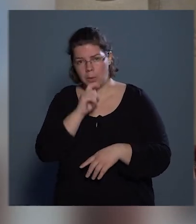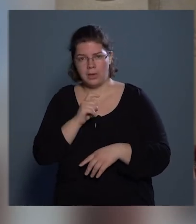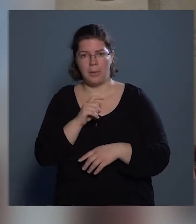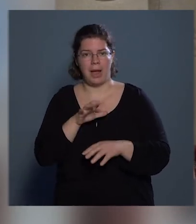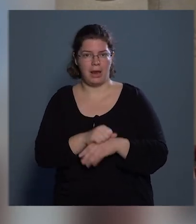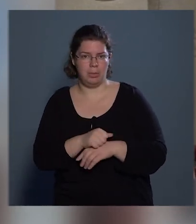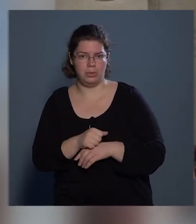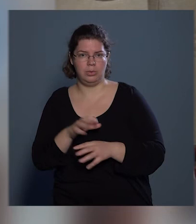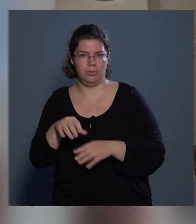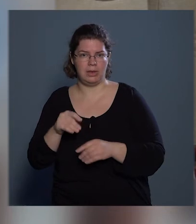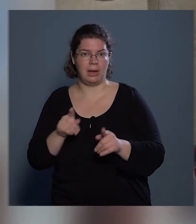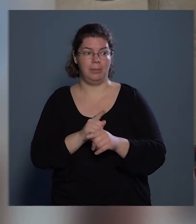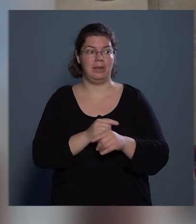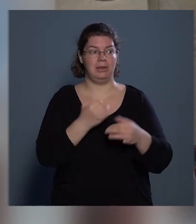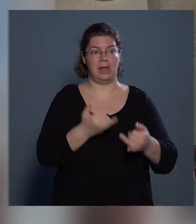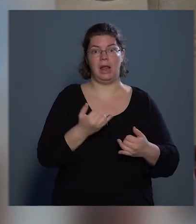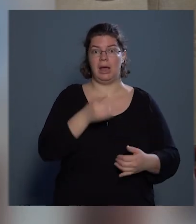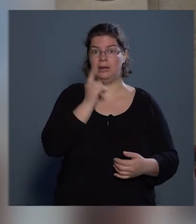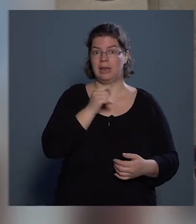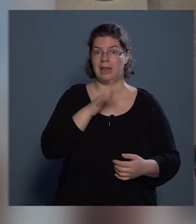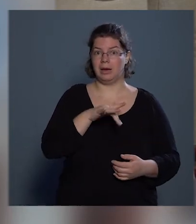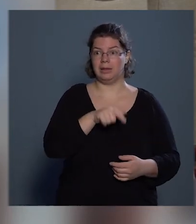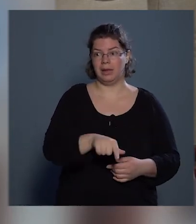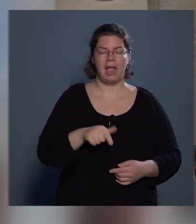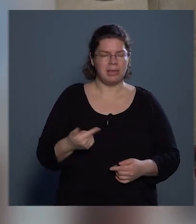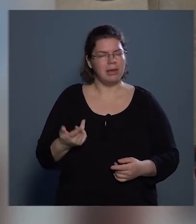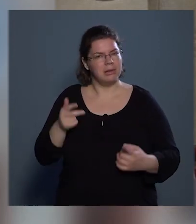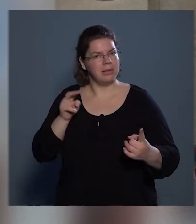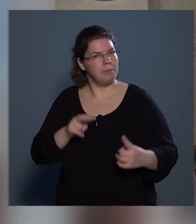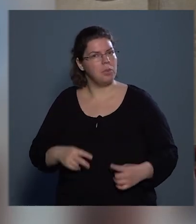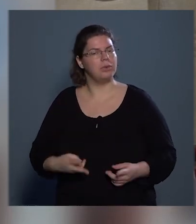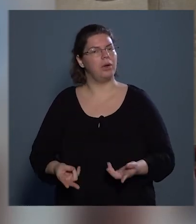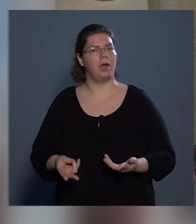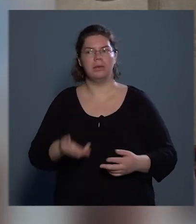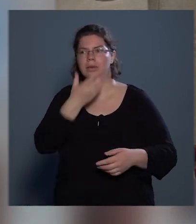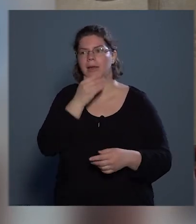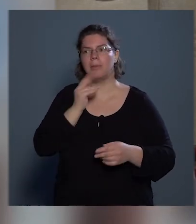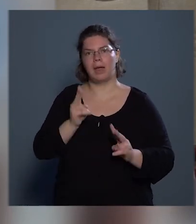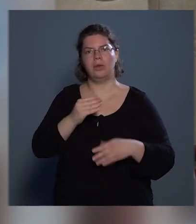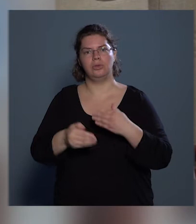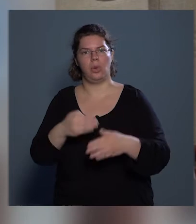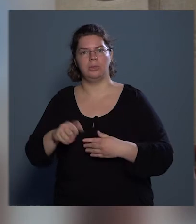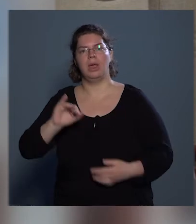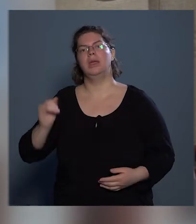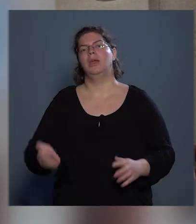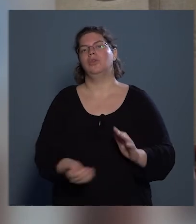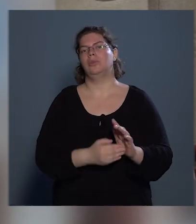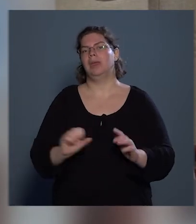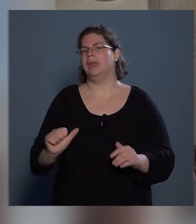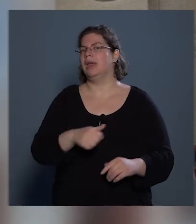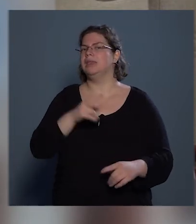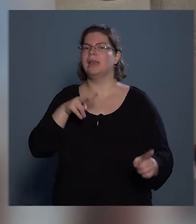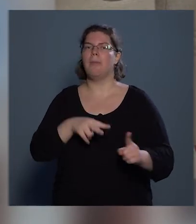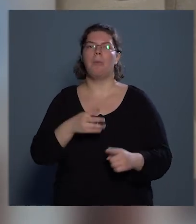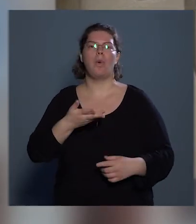jelen pillanatban Tátratéri. Úgyhogy azért ezeket a szempontokat mind szépen sorba kell rakni. És akkor még egy szempontot